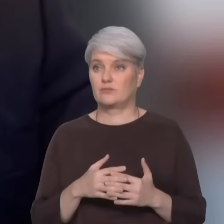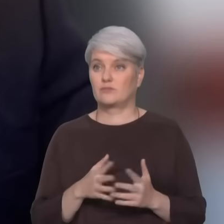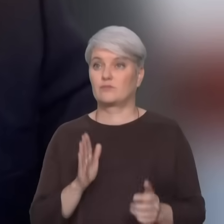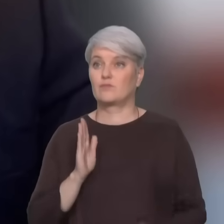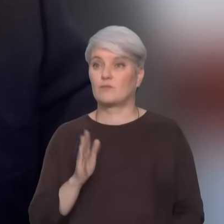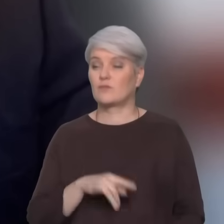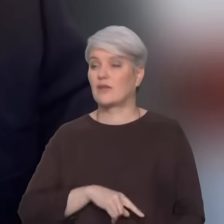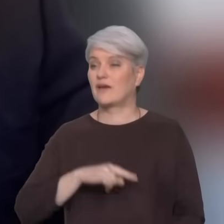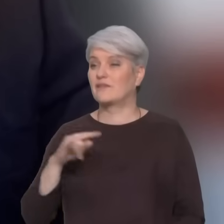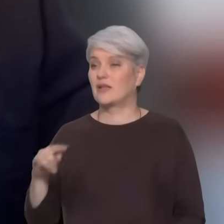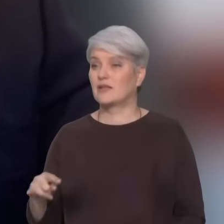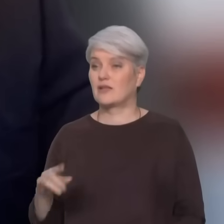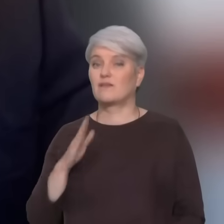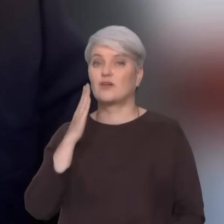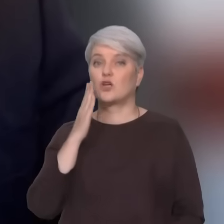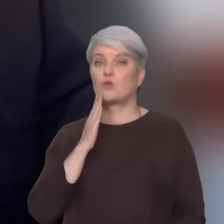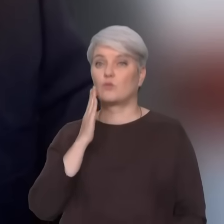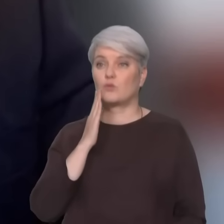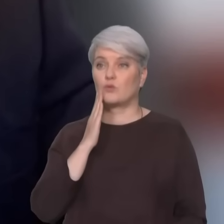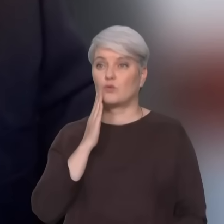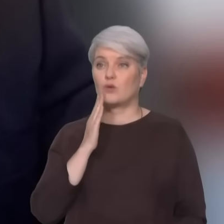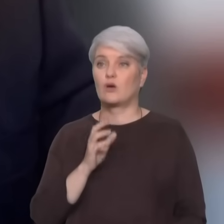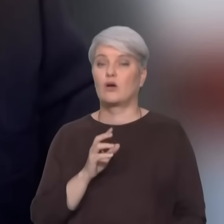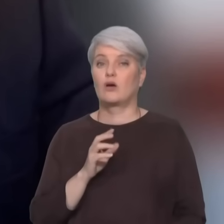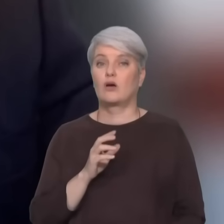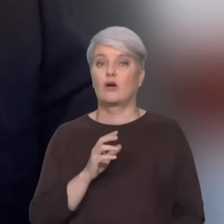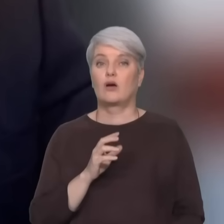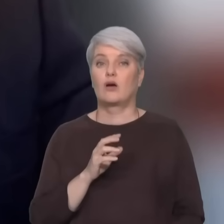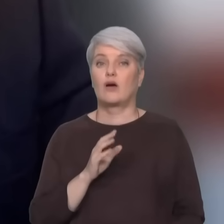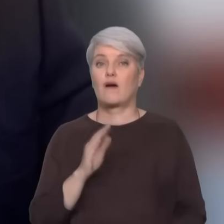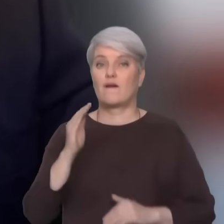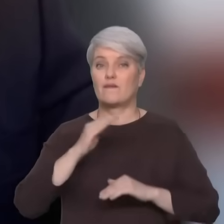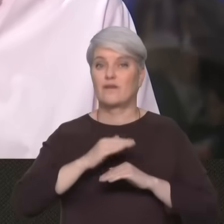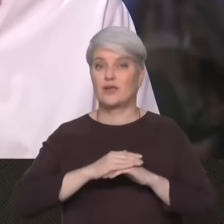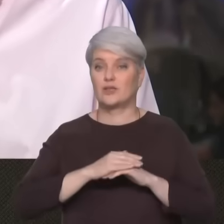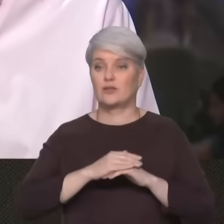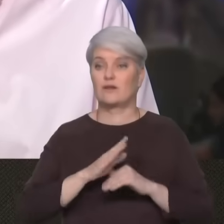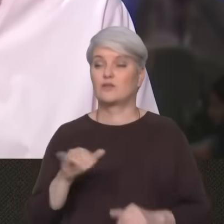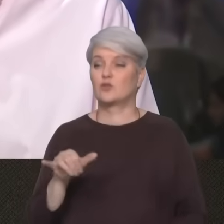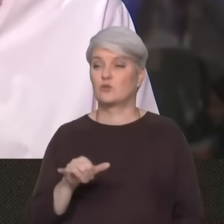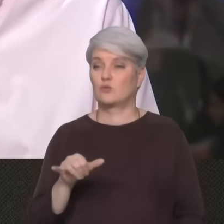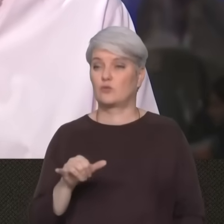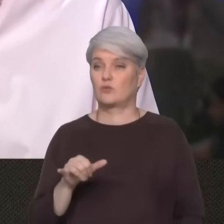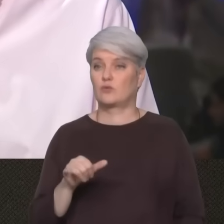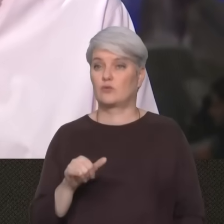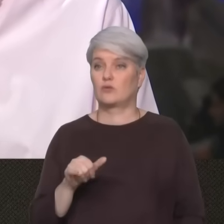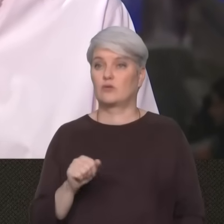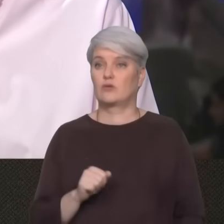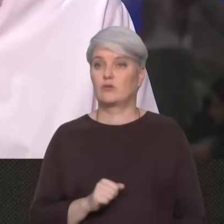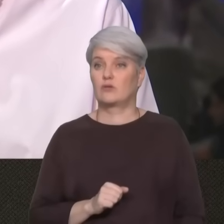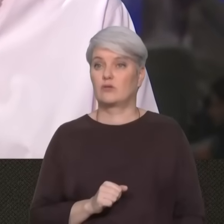буде вилітати до Румунії, Бухареста ввечері в суботу.